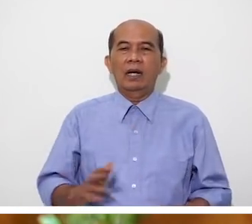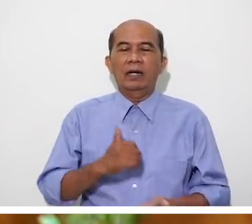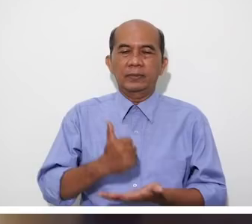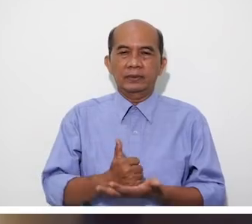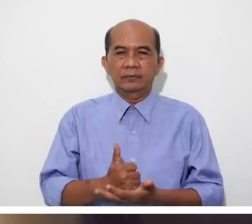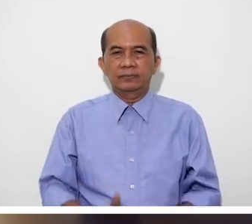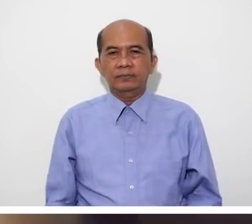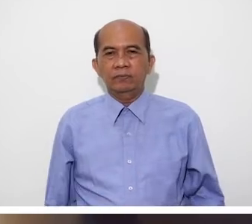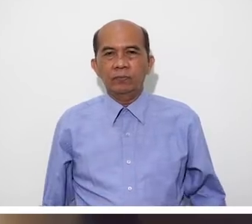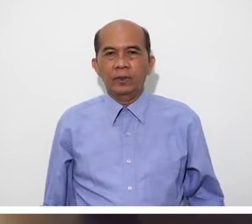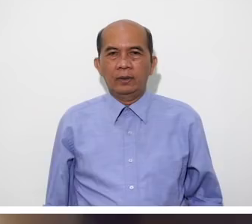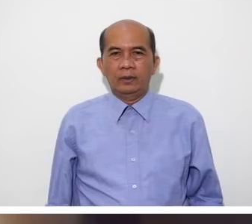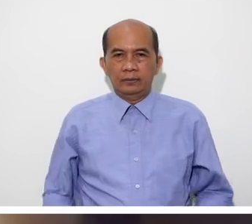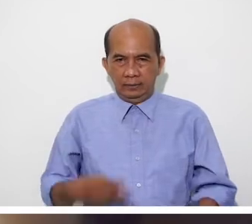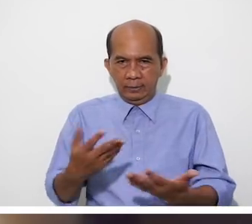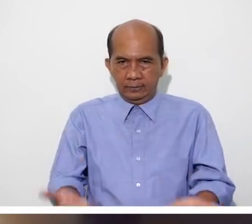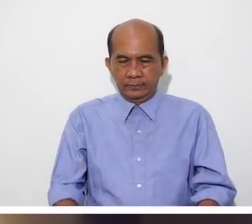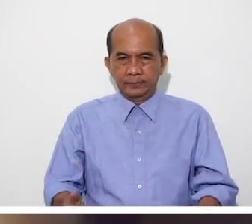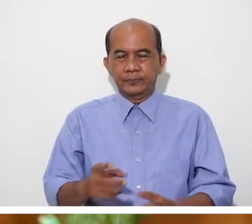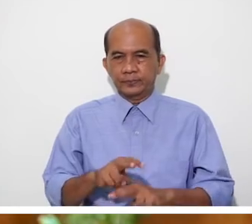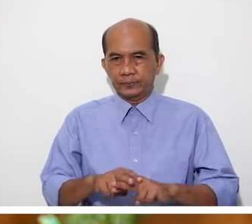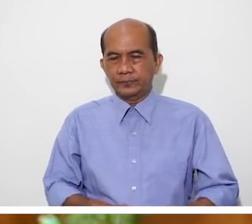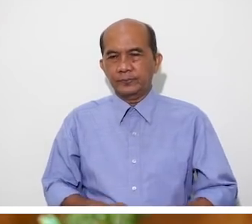Amin. Silakan duduk, saudara.